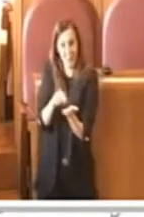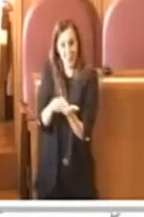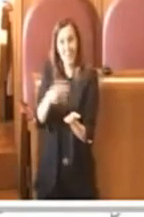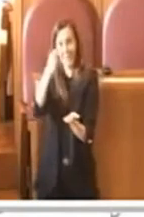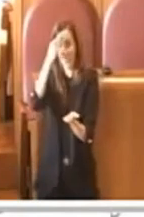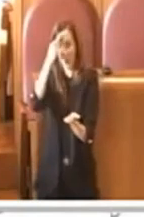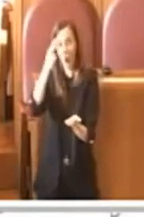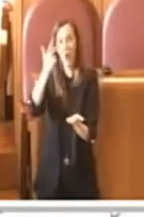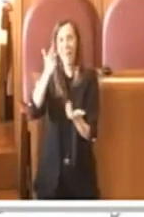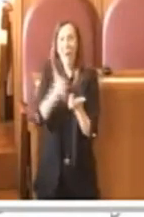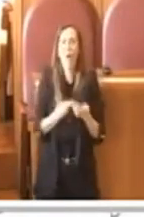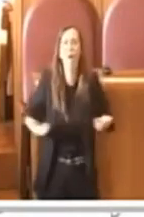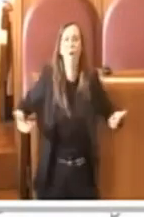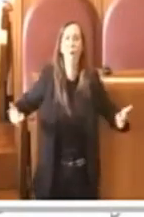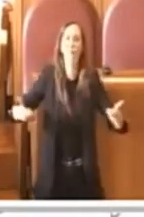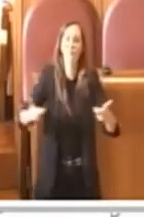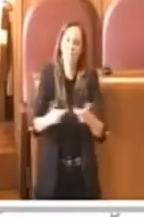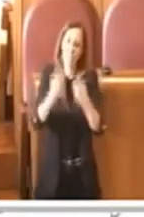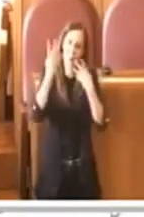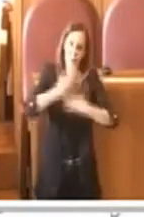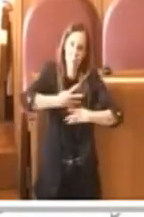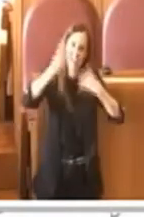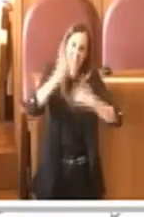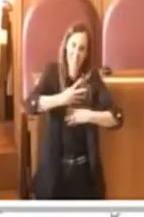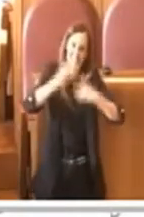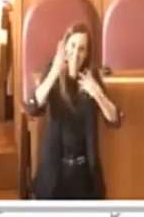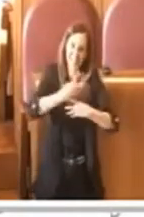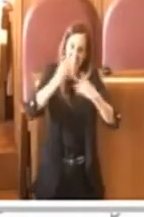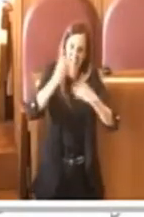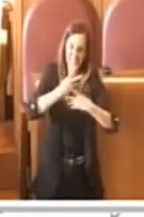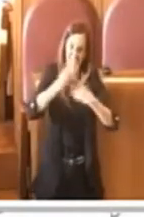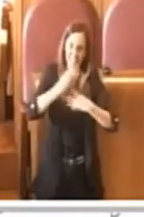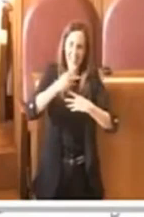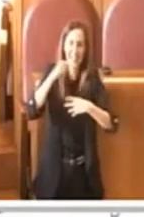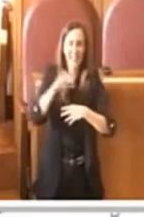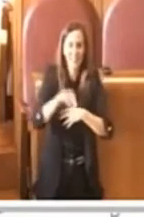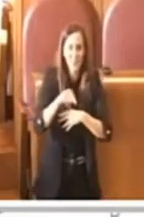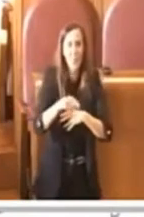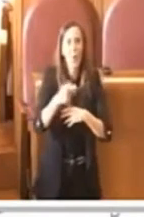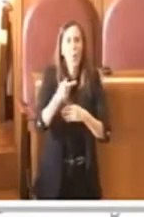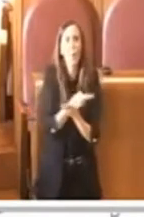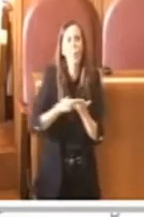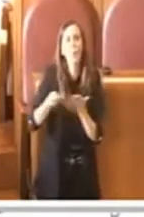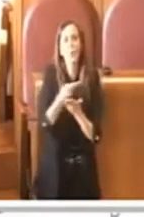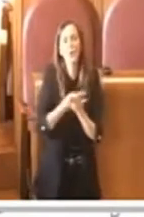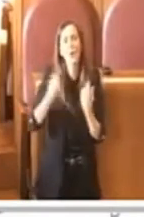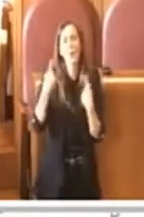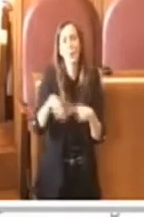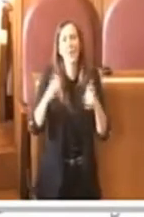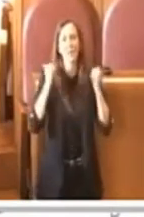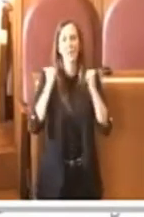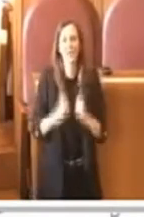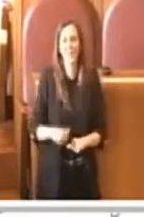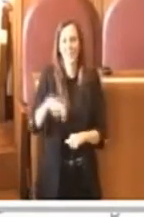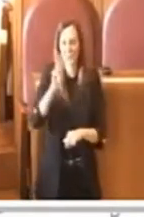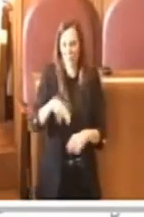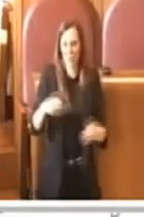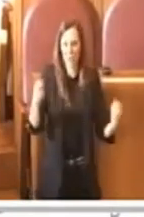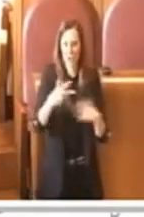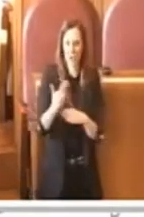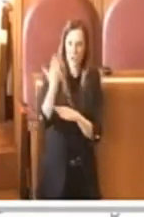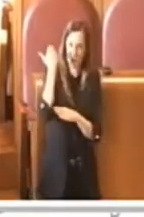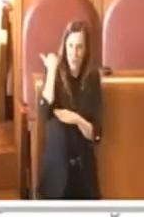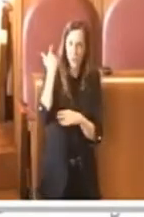convegno organizzato da me, intitolato Archivi in Comune, un progetto per i cittadini nel 2018, a